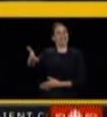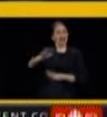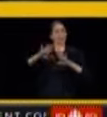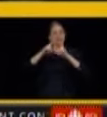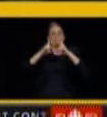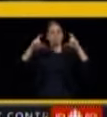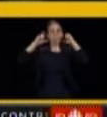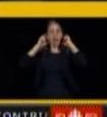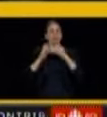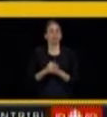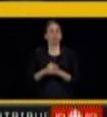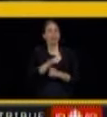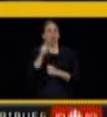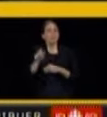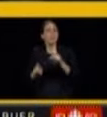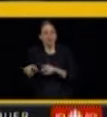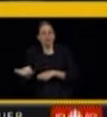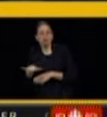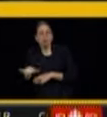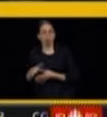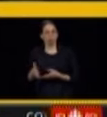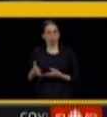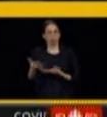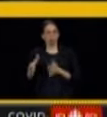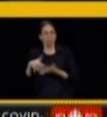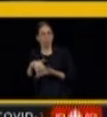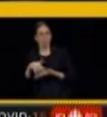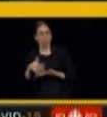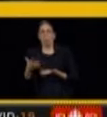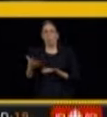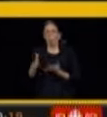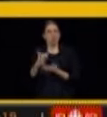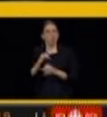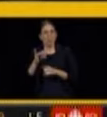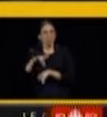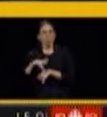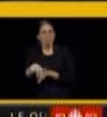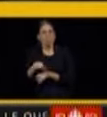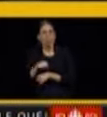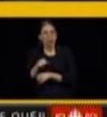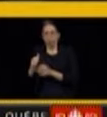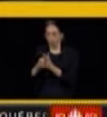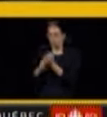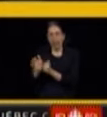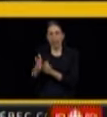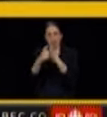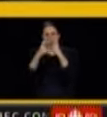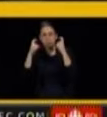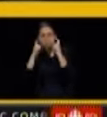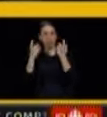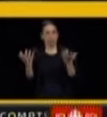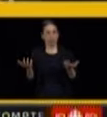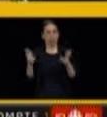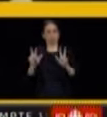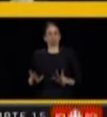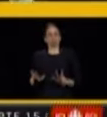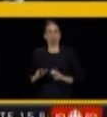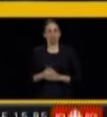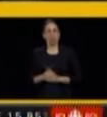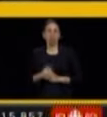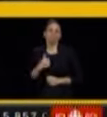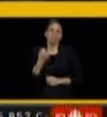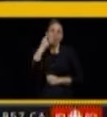qui a étudié, qui n'a pas utilisé les équipements de protection, bien, je peux comprendre que